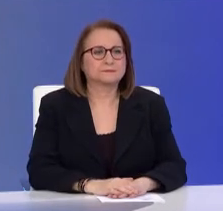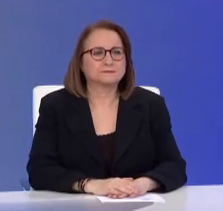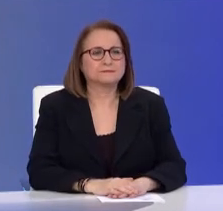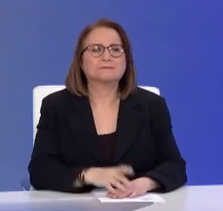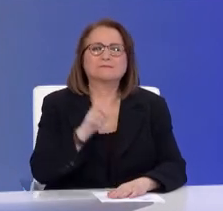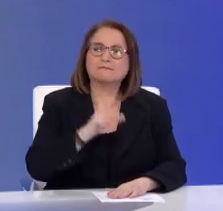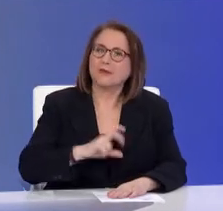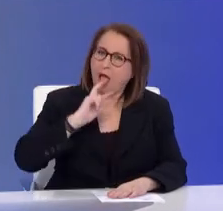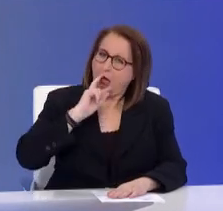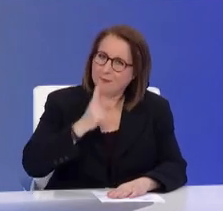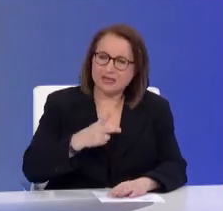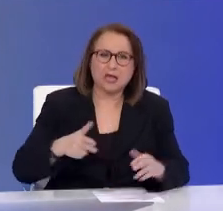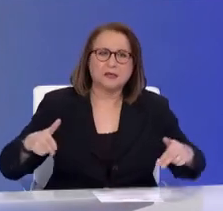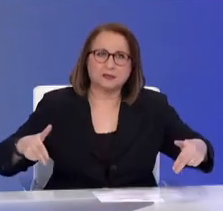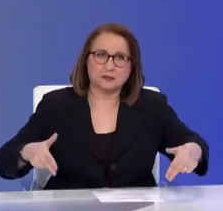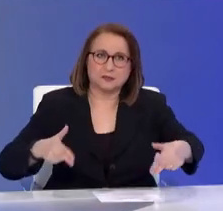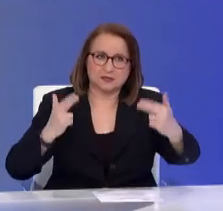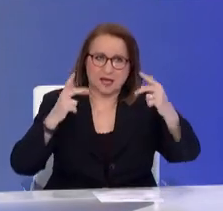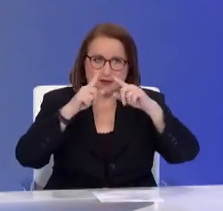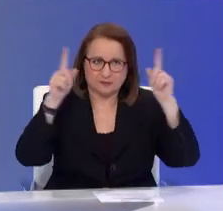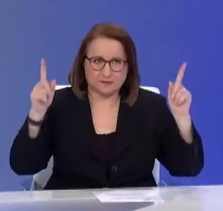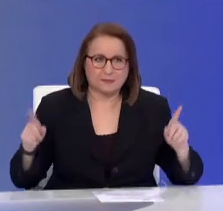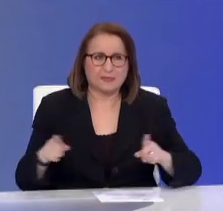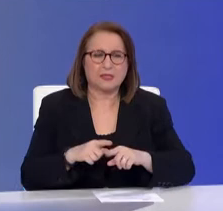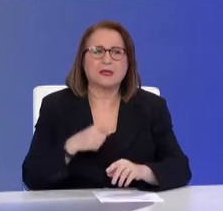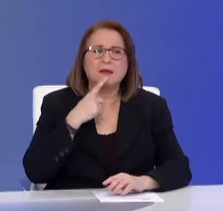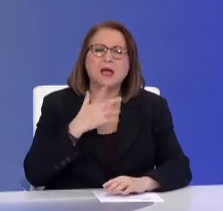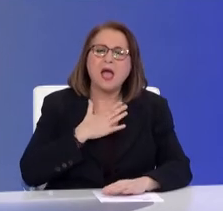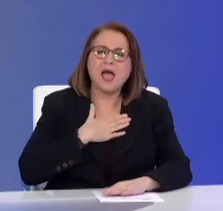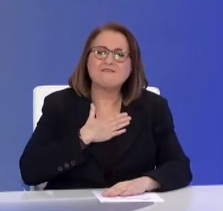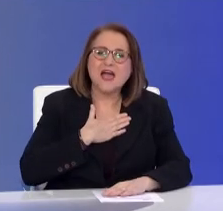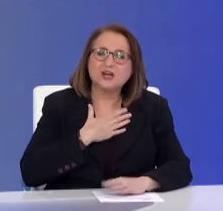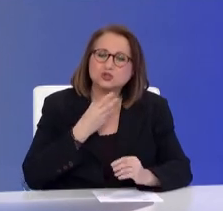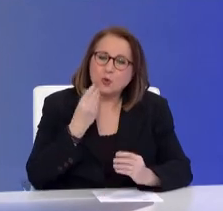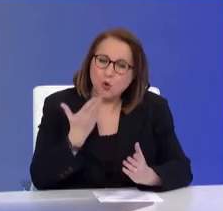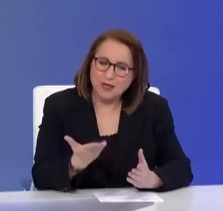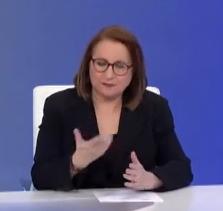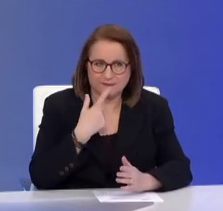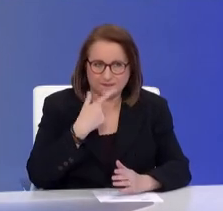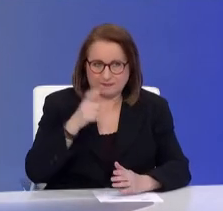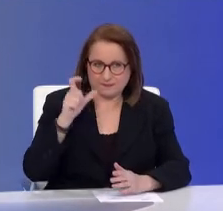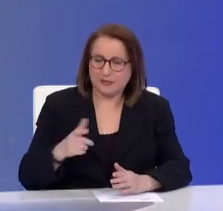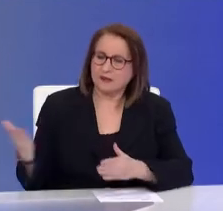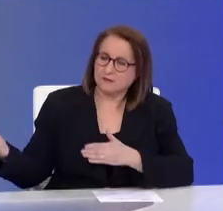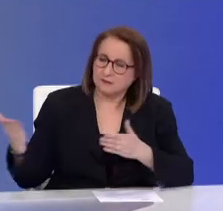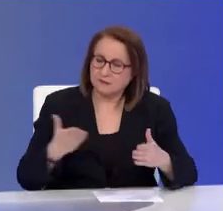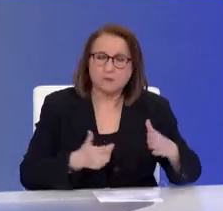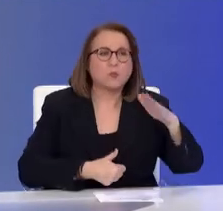Minister, καλείται η εξοχότατη πρόεδρος της Δημοκρατίας, κυρία